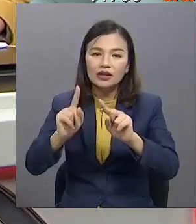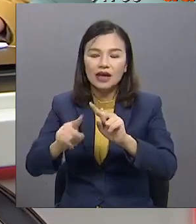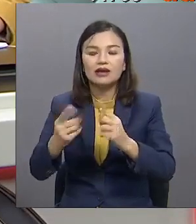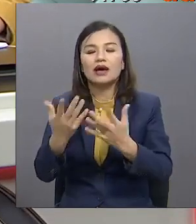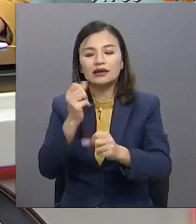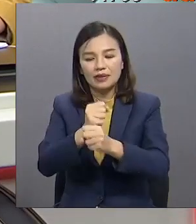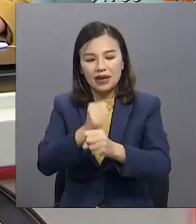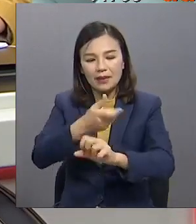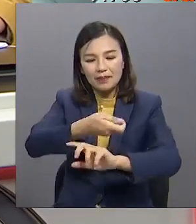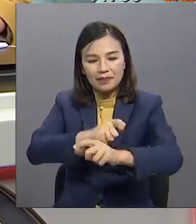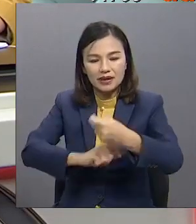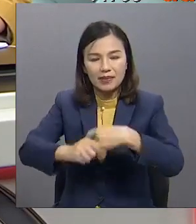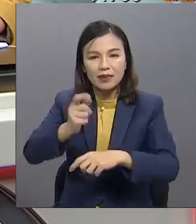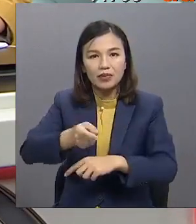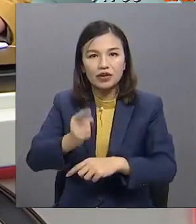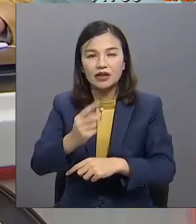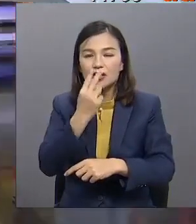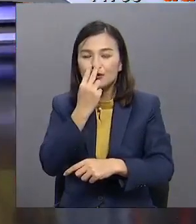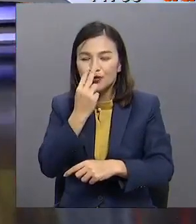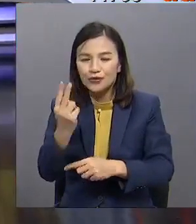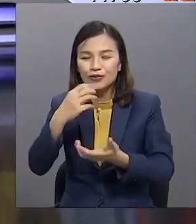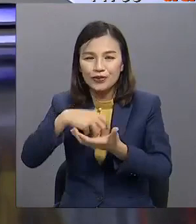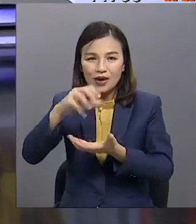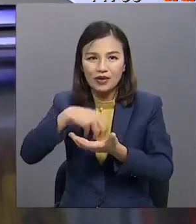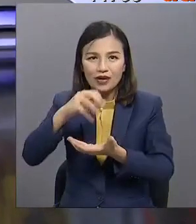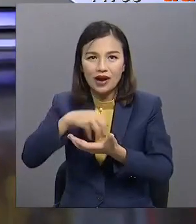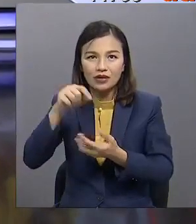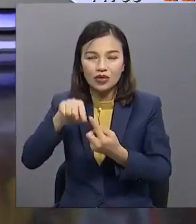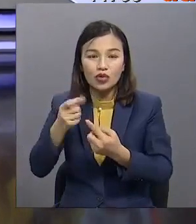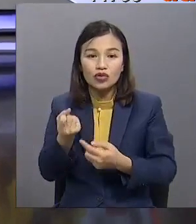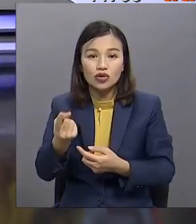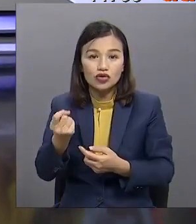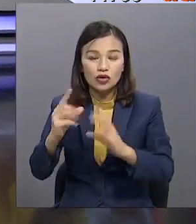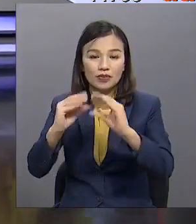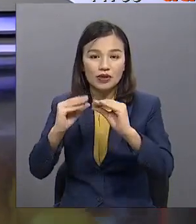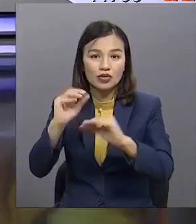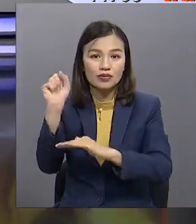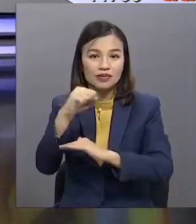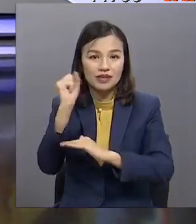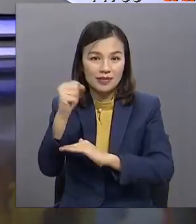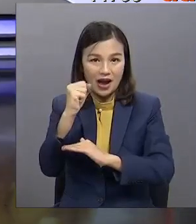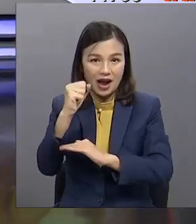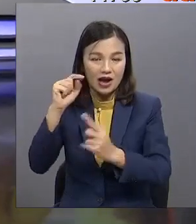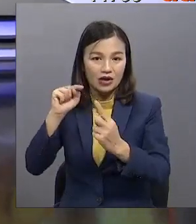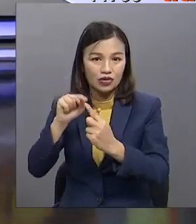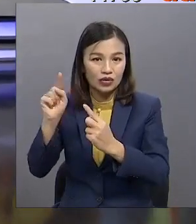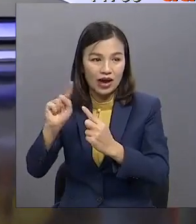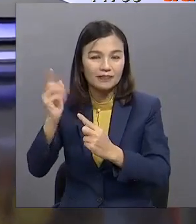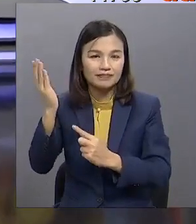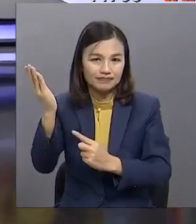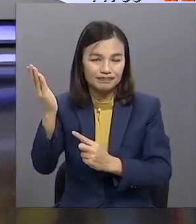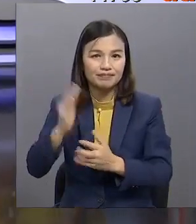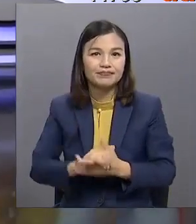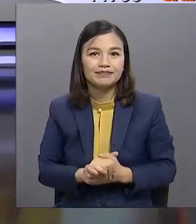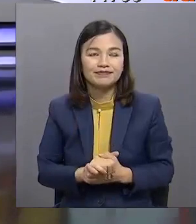ามปกตินะคะเราจะไปติดตามจากคุณแสนยากรสิงห์วีระธรรมรายงานสดจากที่ประชุมรัฐสภาชั่วคราวสำนักงานใหญ่ TOT แจ้งวัฒนะคุ